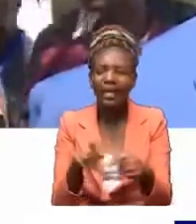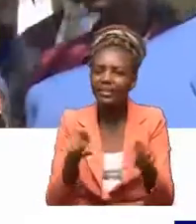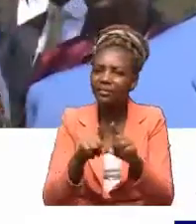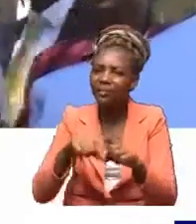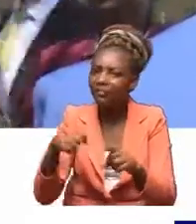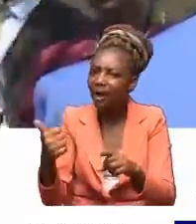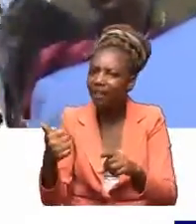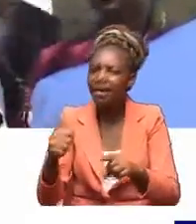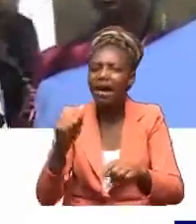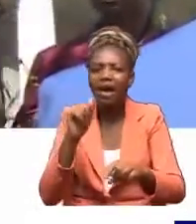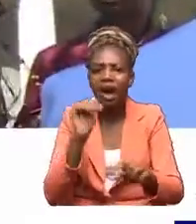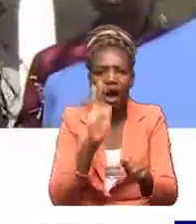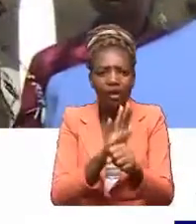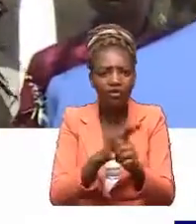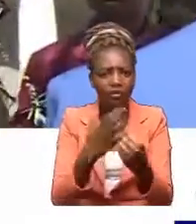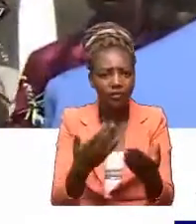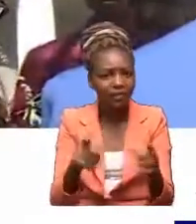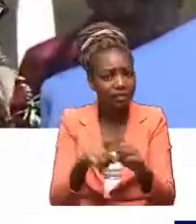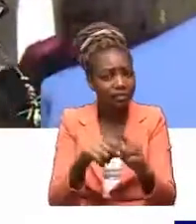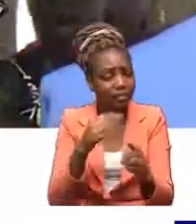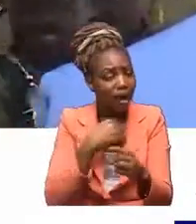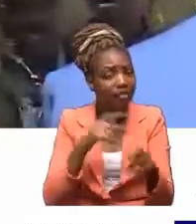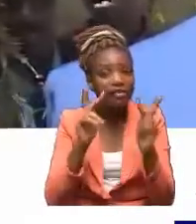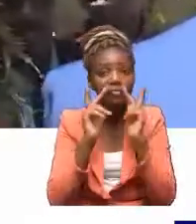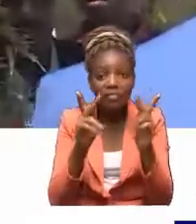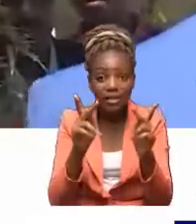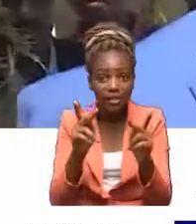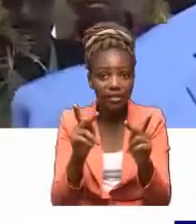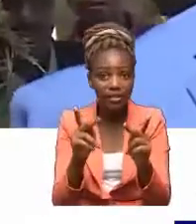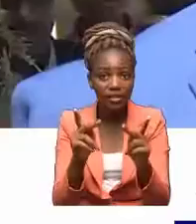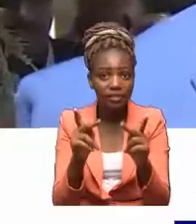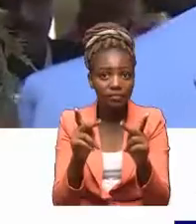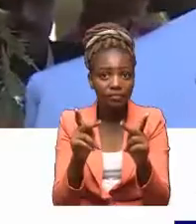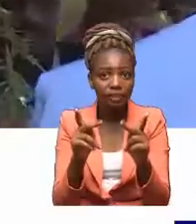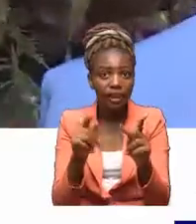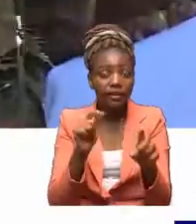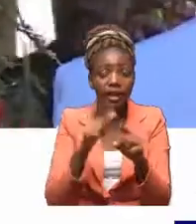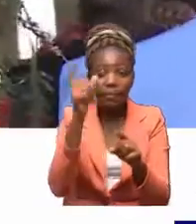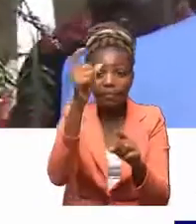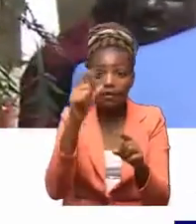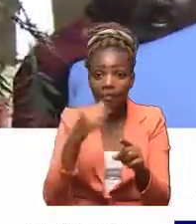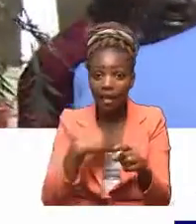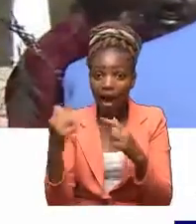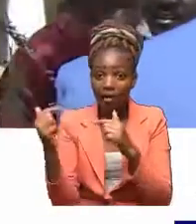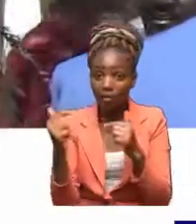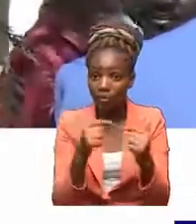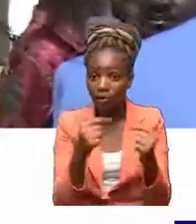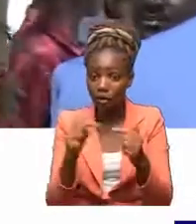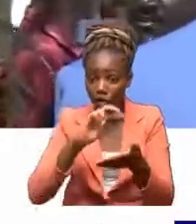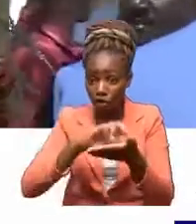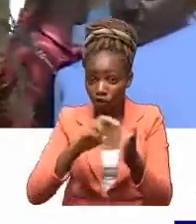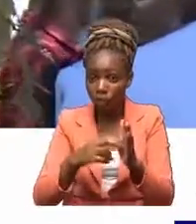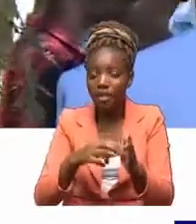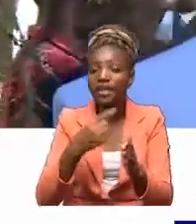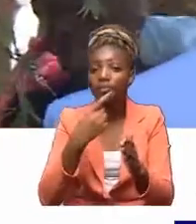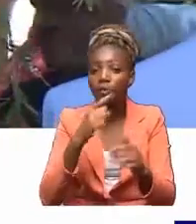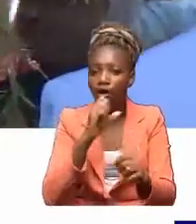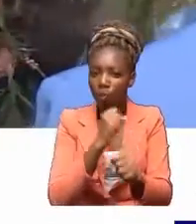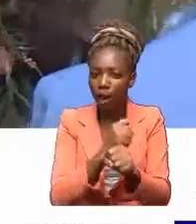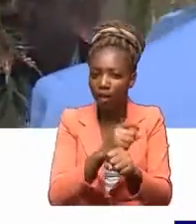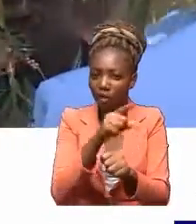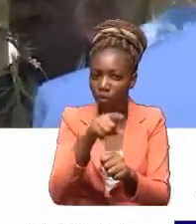mengine kadhaa, including also keeping peace within our area when the entire region was having issues. Hiyo ni kusema kwamba yeye alifanya kazi yake kwa njia